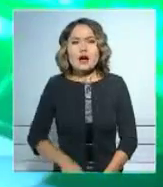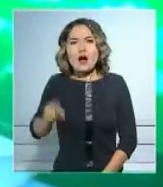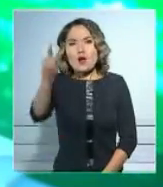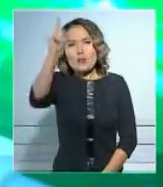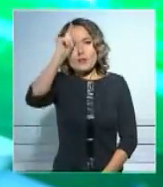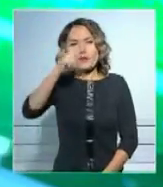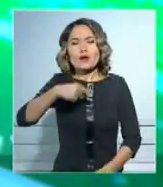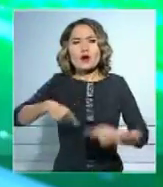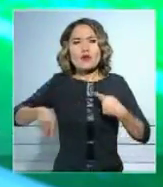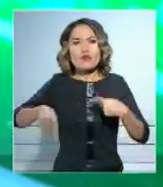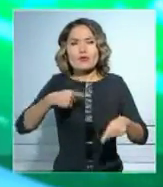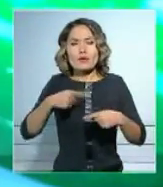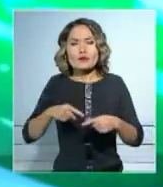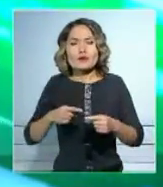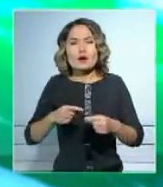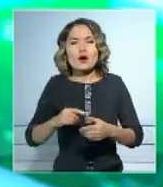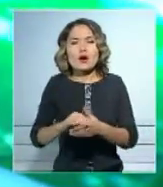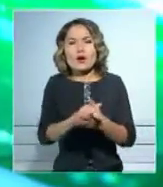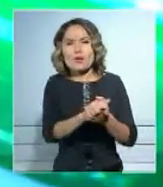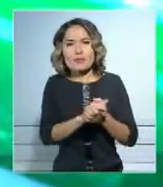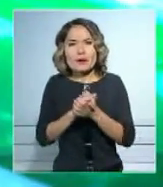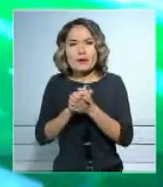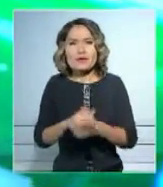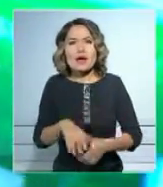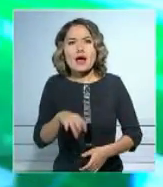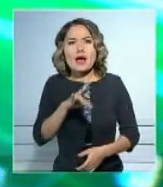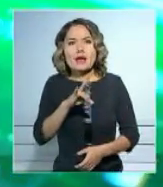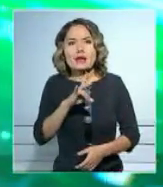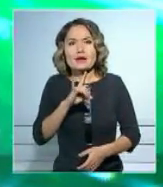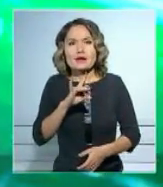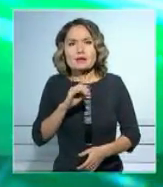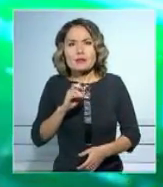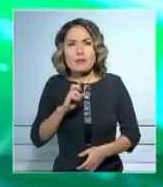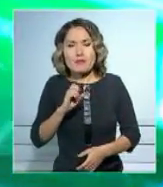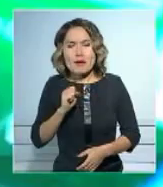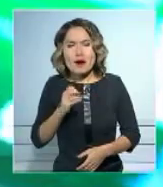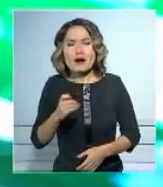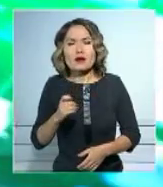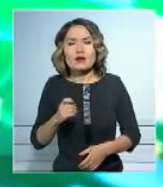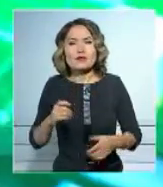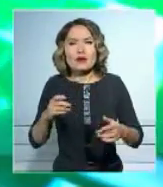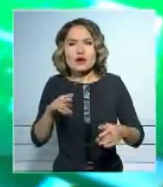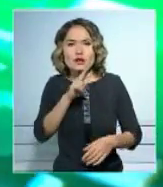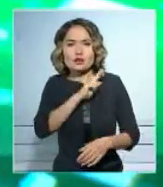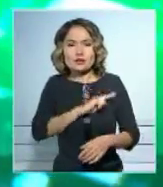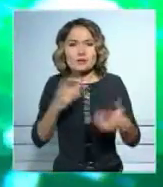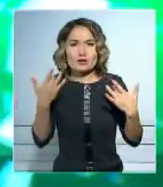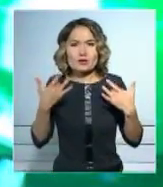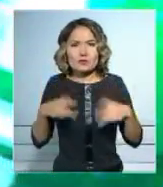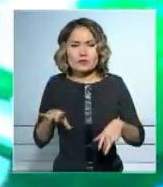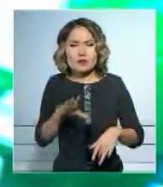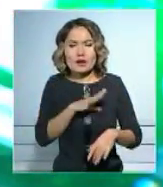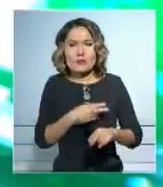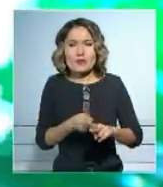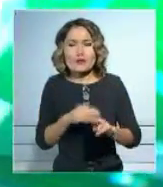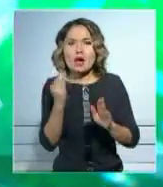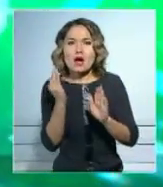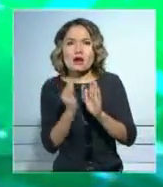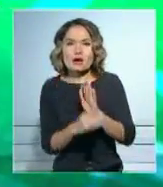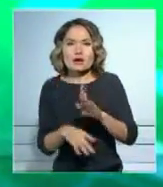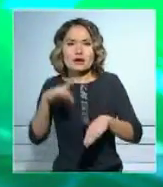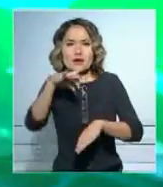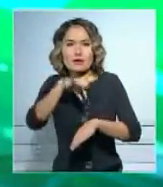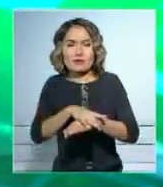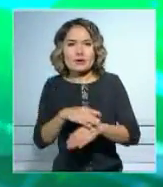Германия футбол одағының президенті Вольфганг Нирспех отставкаға кетті. Оның қызметін тастап кетуіне жемқорлыққа қатысты жанжал себеп